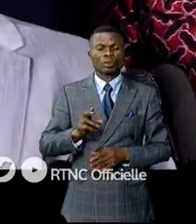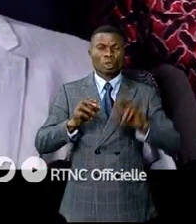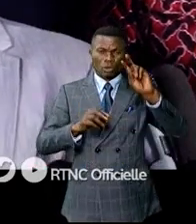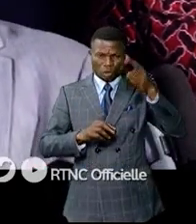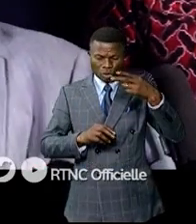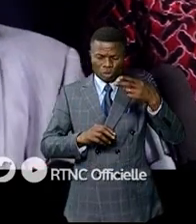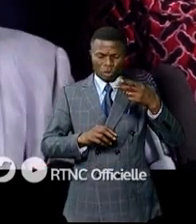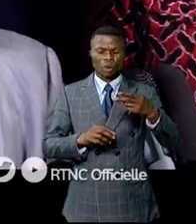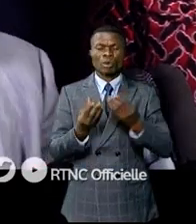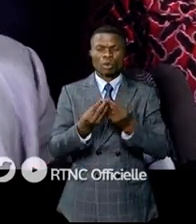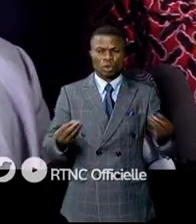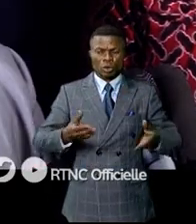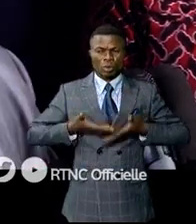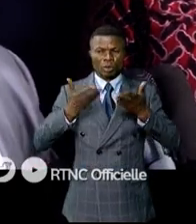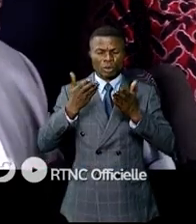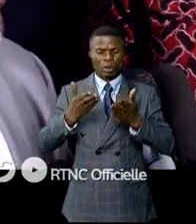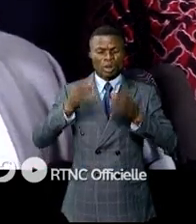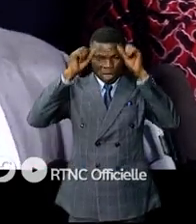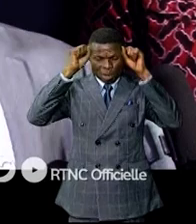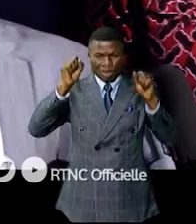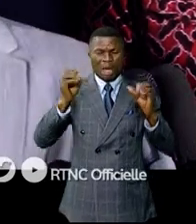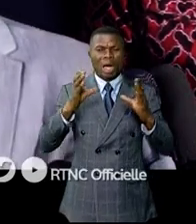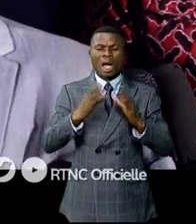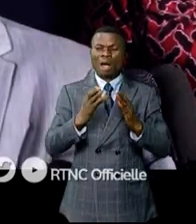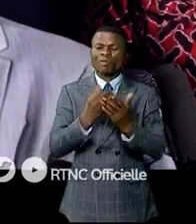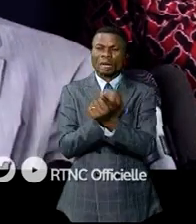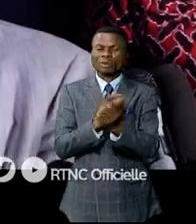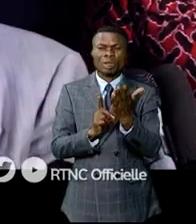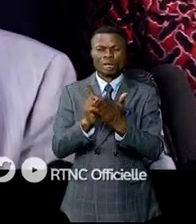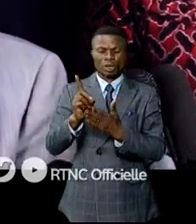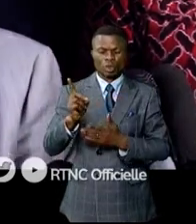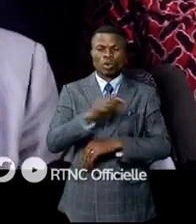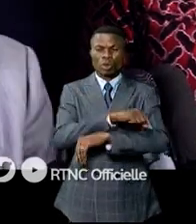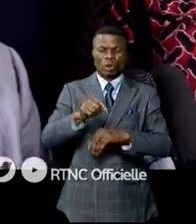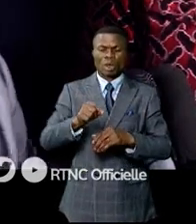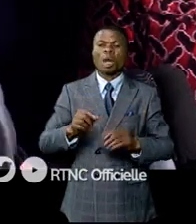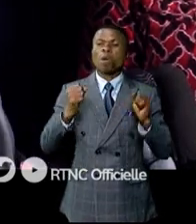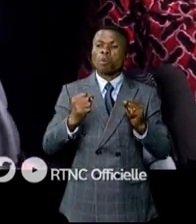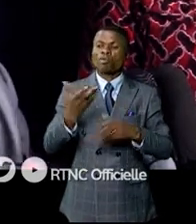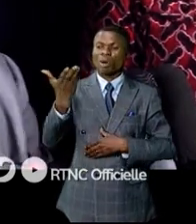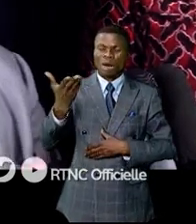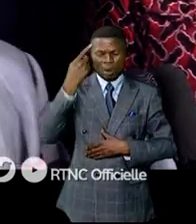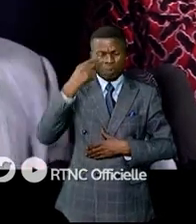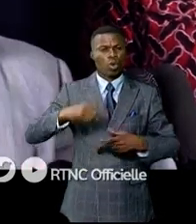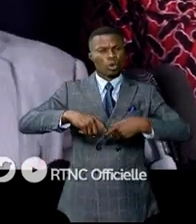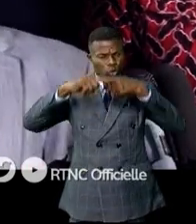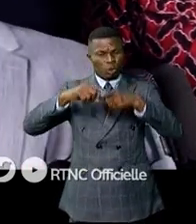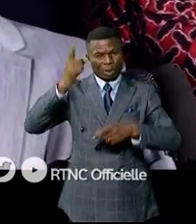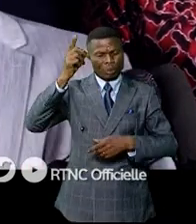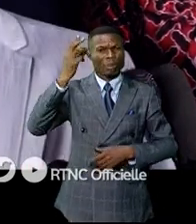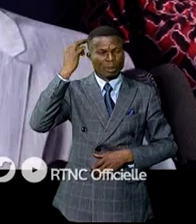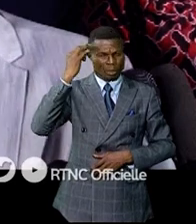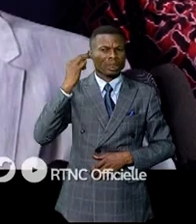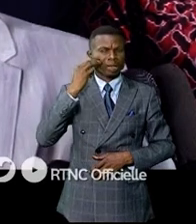République, sur le plan droit administratif, a le pouvoir de suspendre le premier ministre. Mais cette